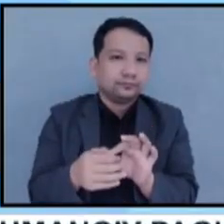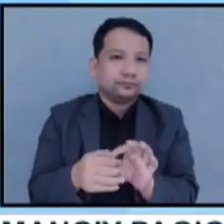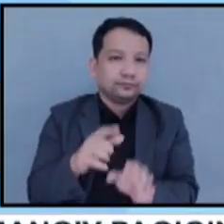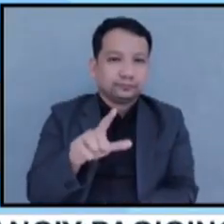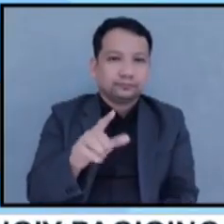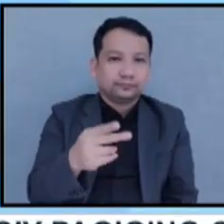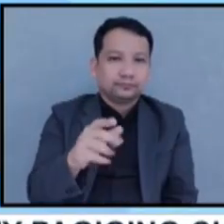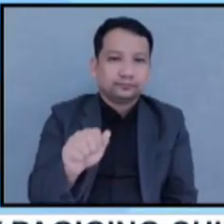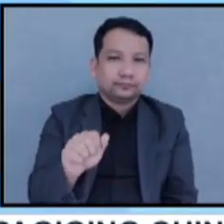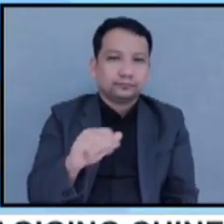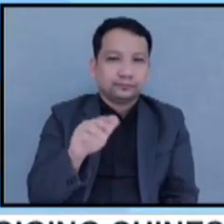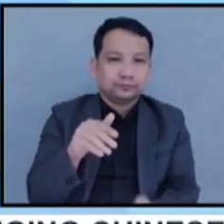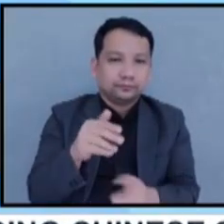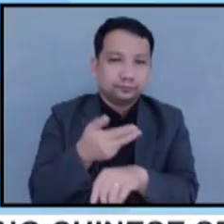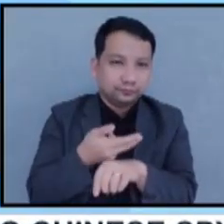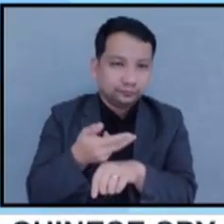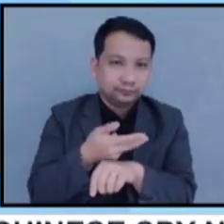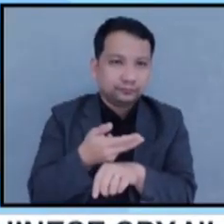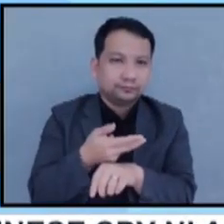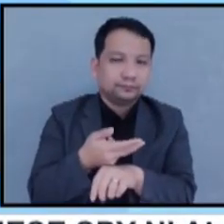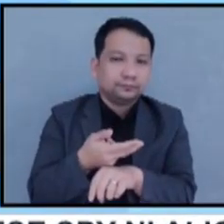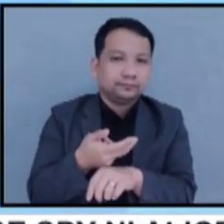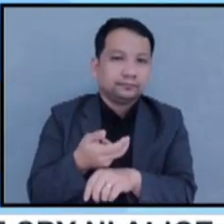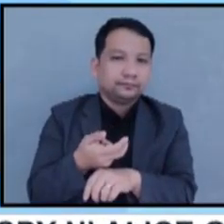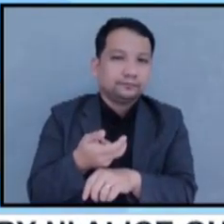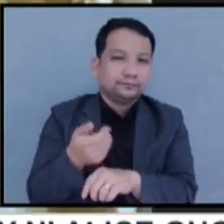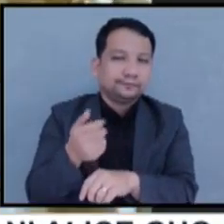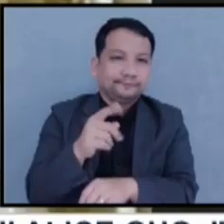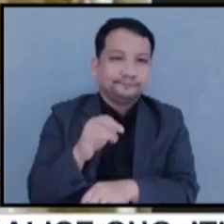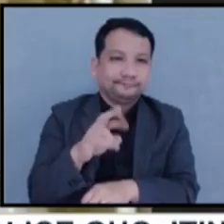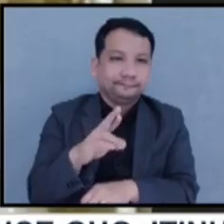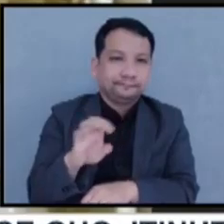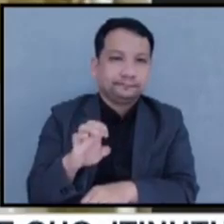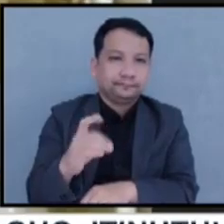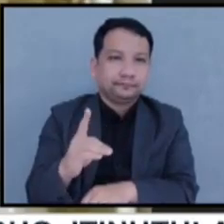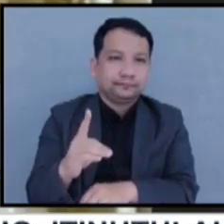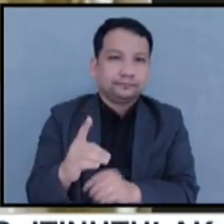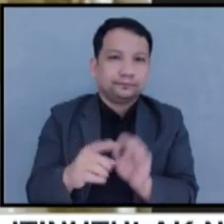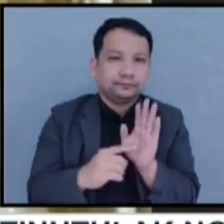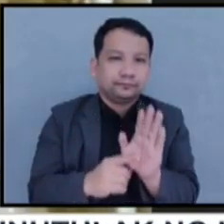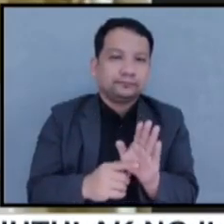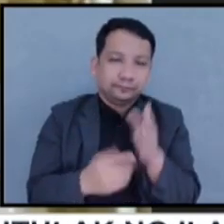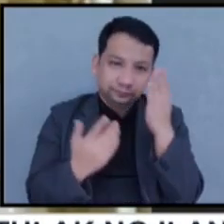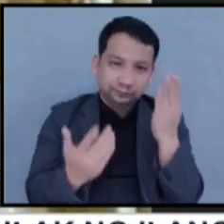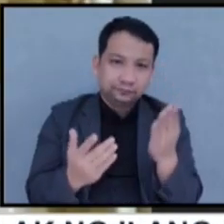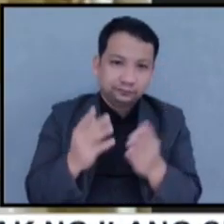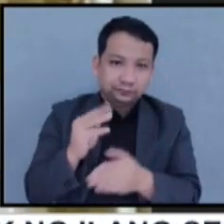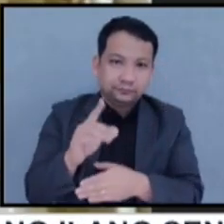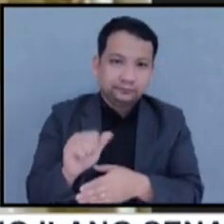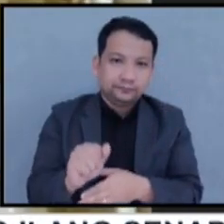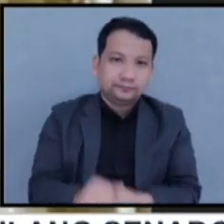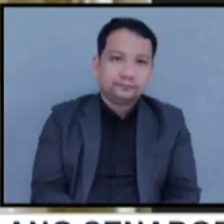likha ng Central Luzon Trade Fair. Wow! Kay Ms. Miley naman po, ano po ba yung inyong mga produkto?